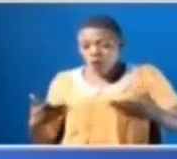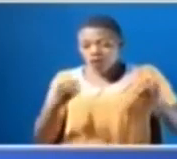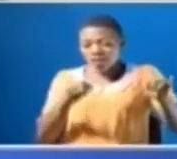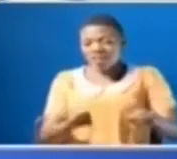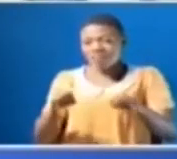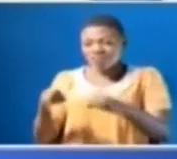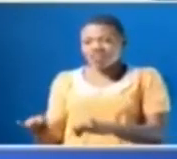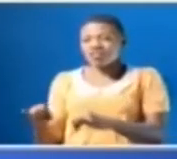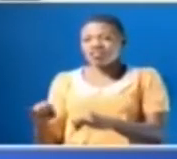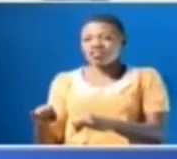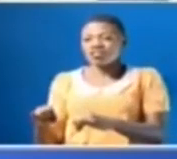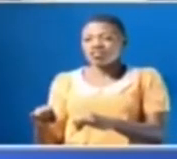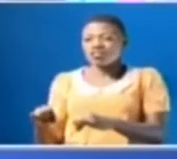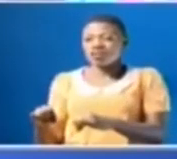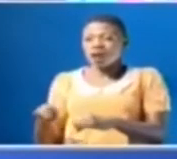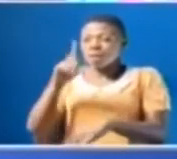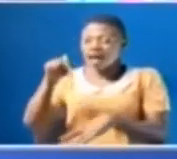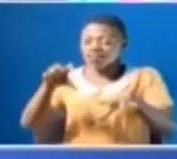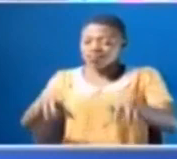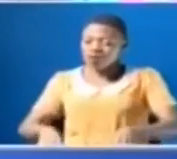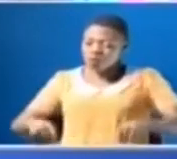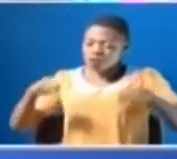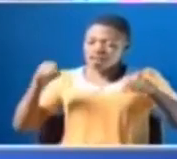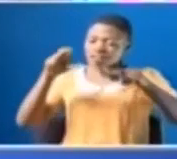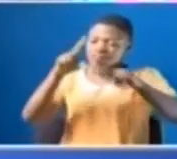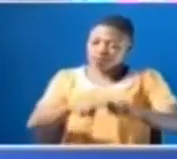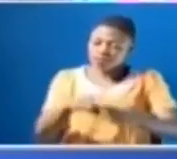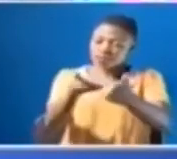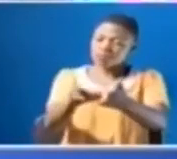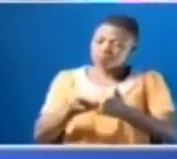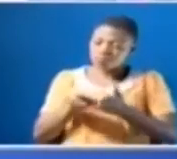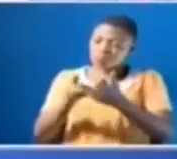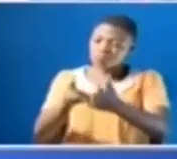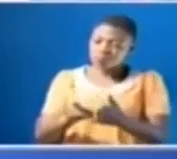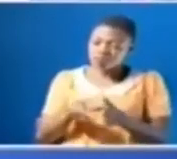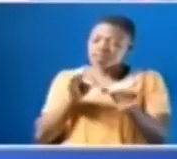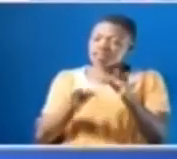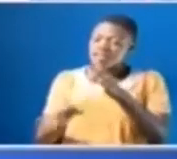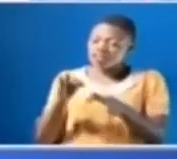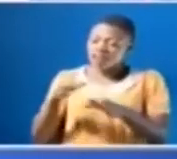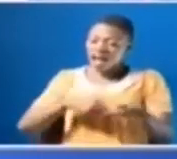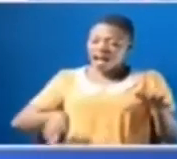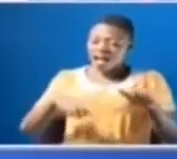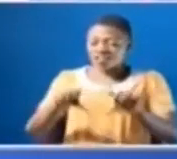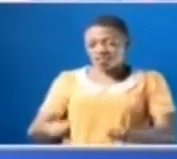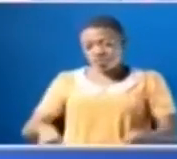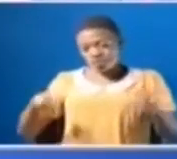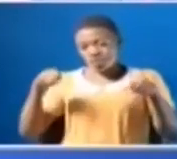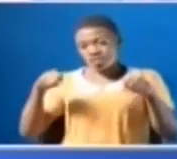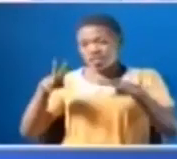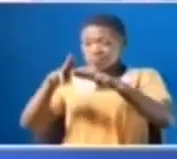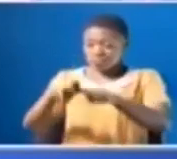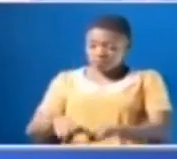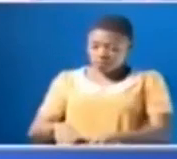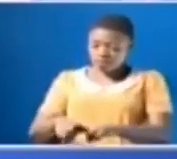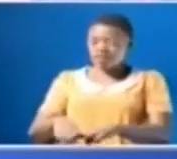kimombo, washikadau wanatakana waketi chini na wajadiliane. Ikiwa sisi kama washikadau tutaweza kuketishwa chini